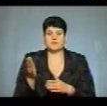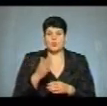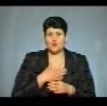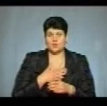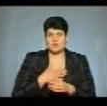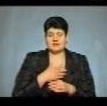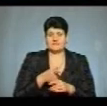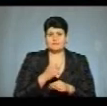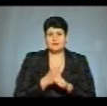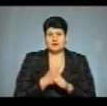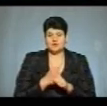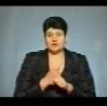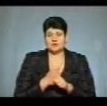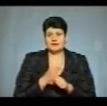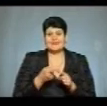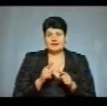нас він працює, це один з